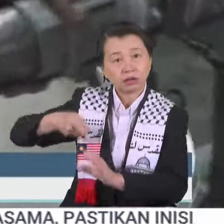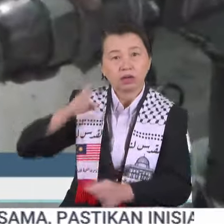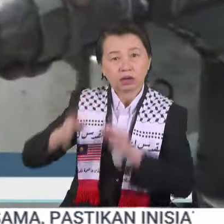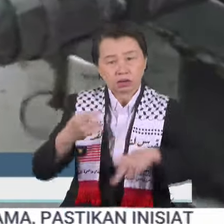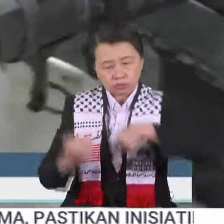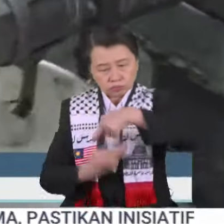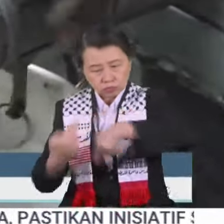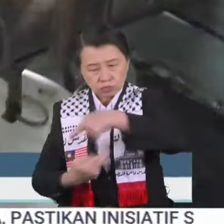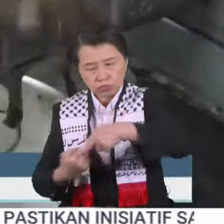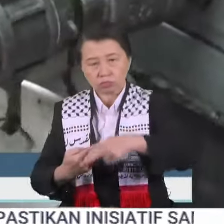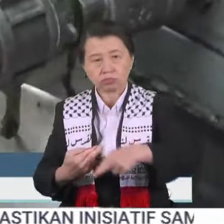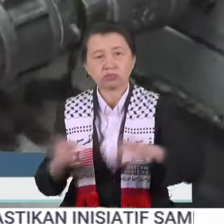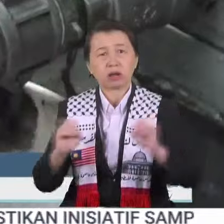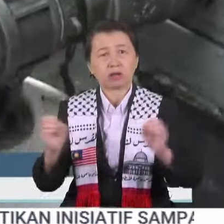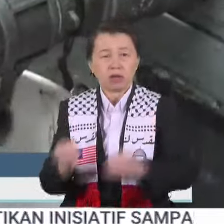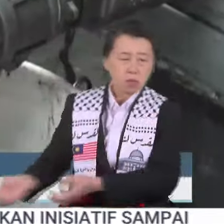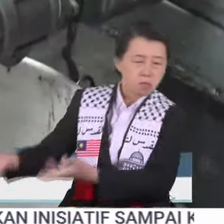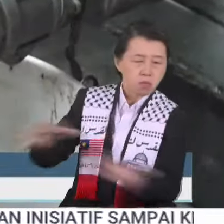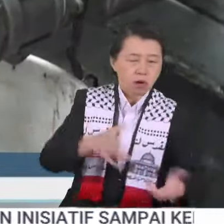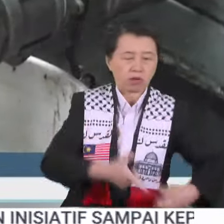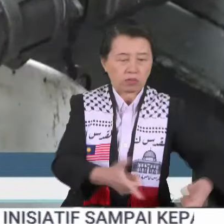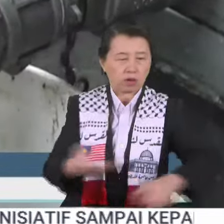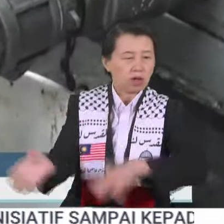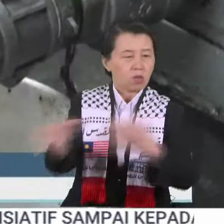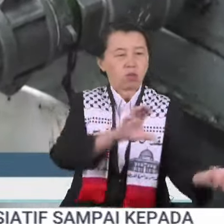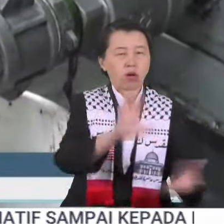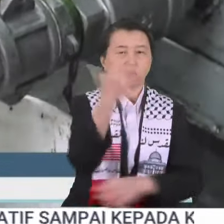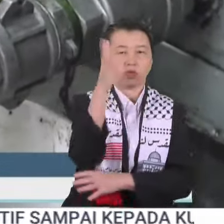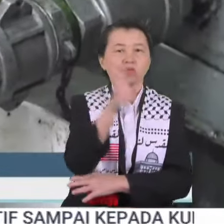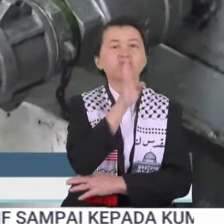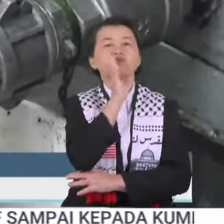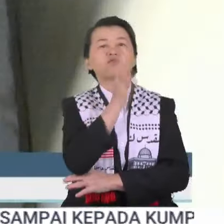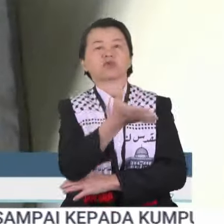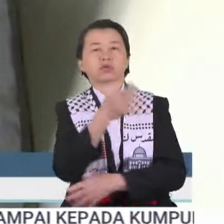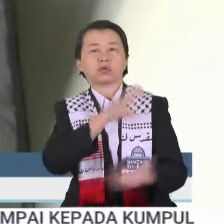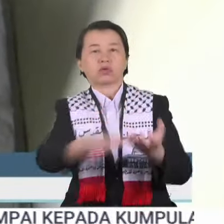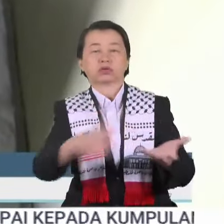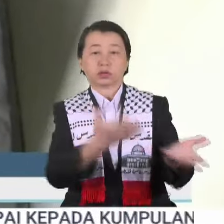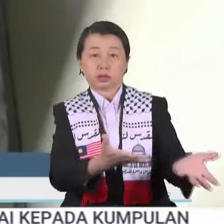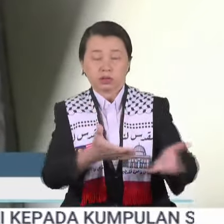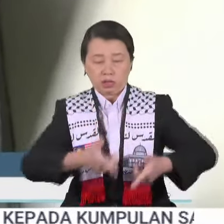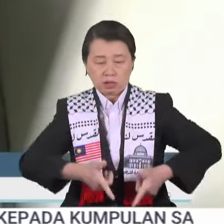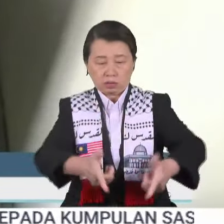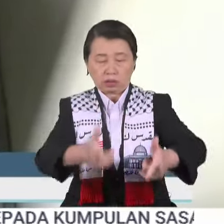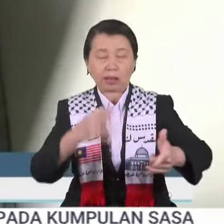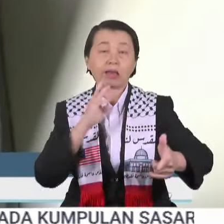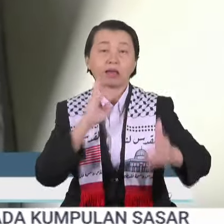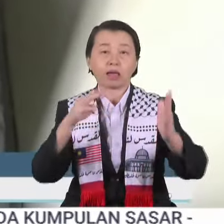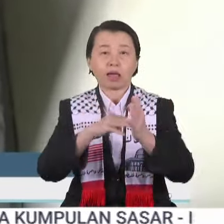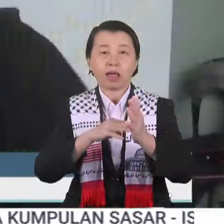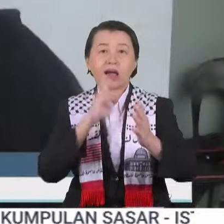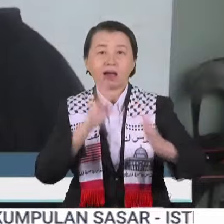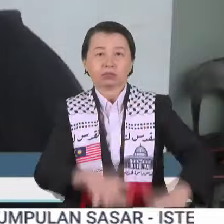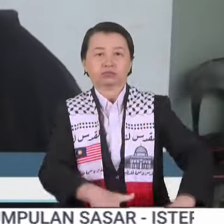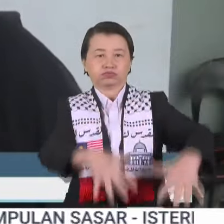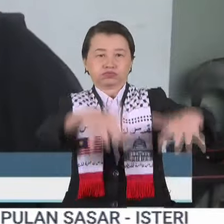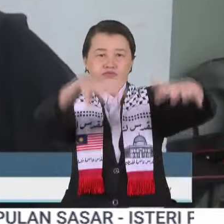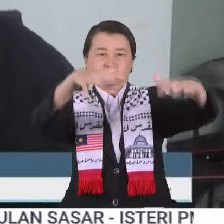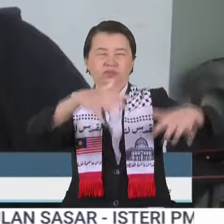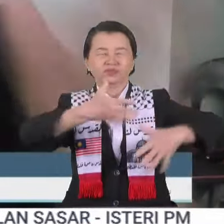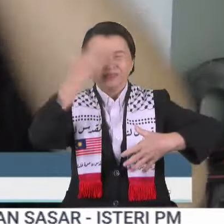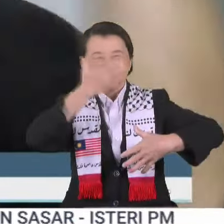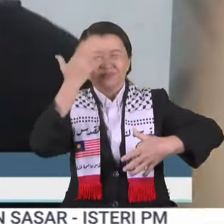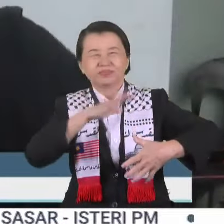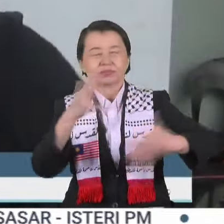minyak, dia orang buang pergi longkang, pergi pokok bunga ke sana. Jadi mati pokok bunga. Longkang sumbat, hujan, banjir dan